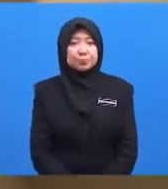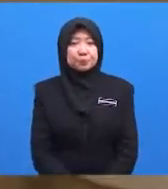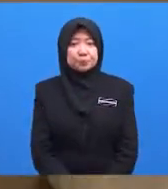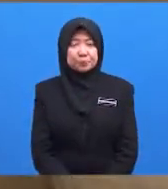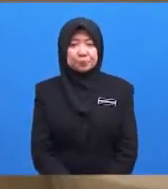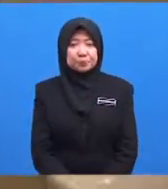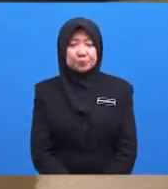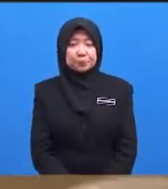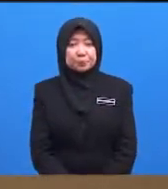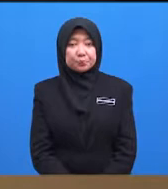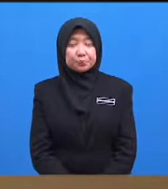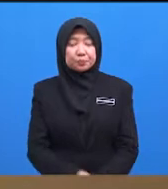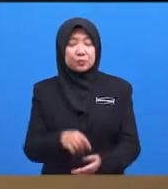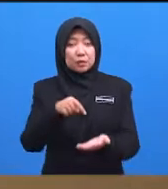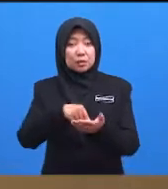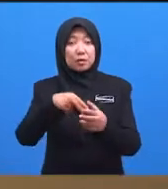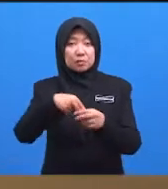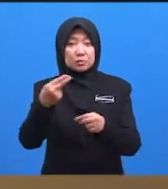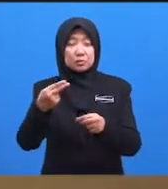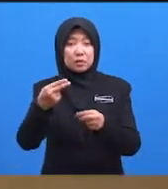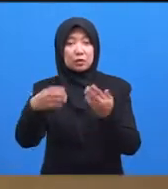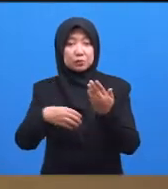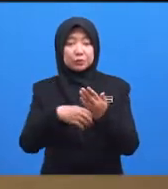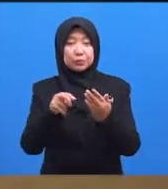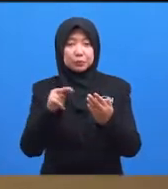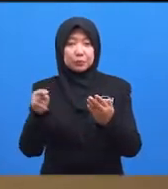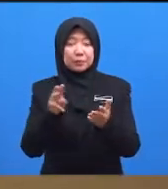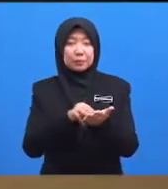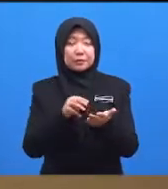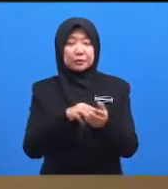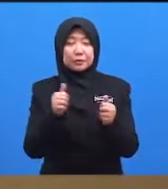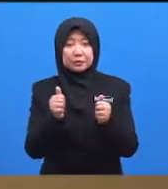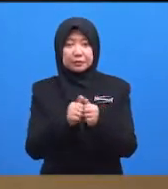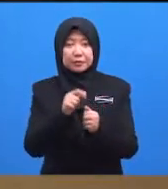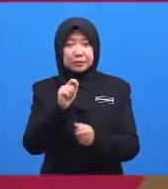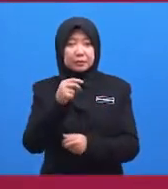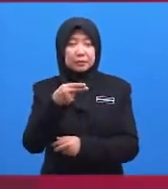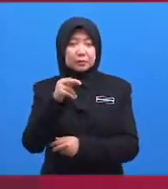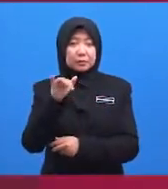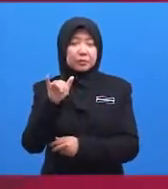Okay, ini adalah hasil campuran mentega dengan dry thyme.